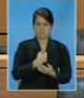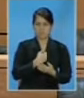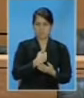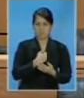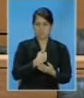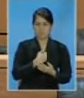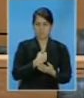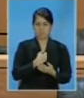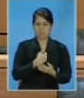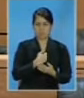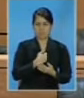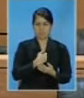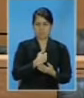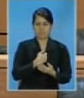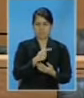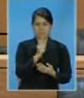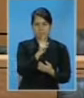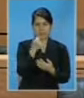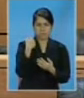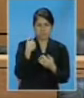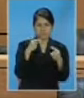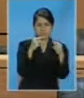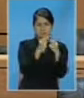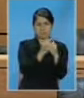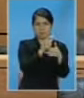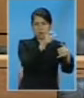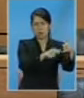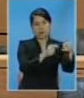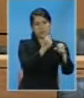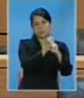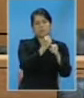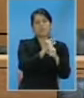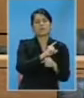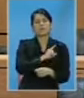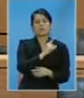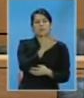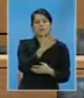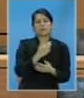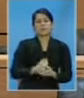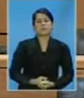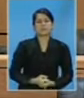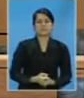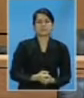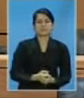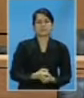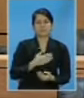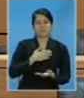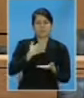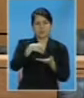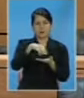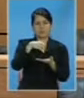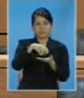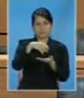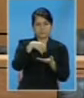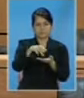ทยกำลังละเว้นการปฏิบัติหน้าที่ผมขออนุญาตเรียนท่านประธานว่